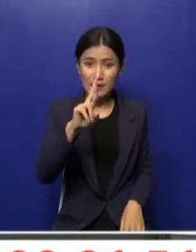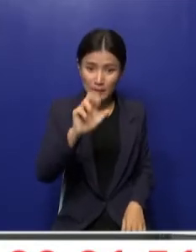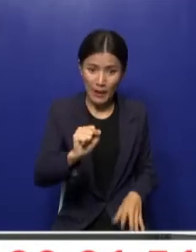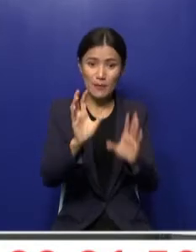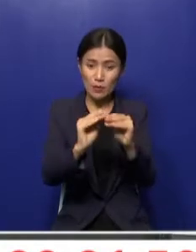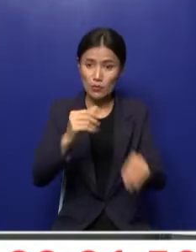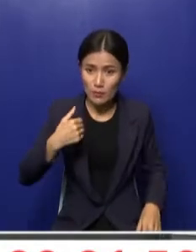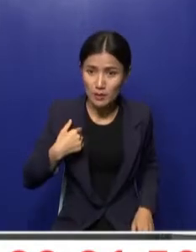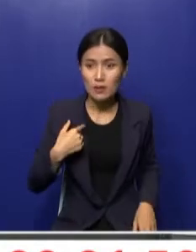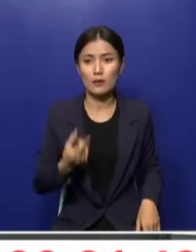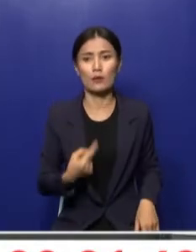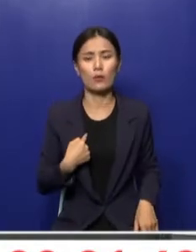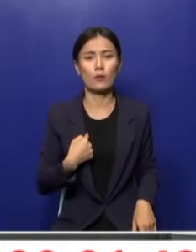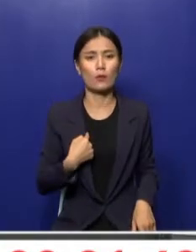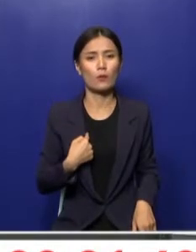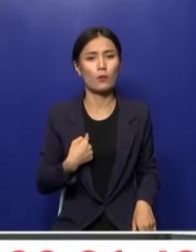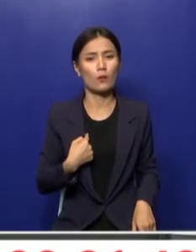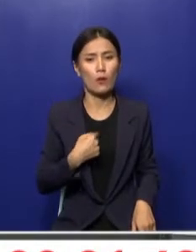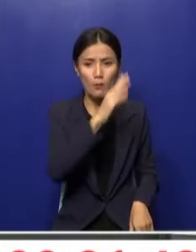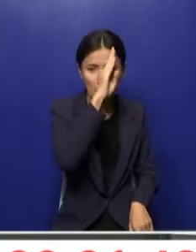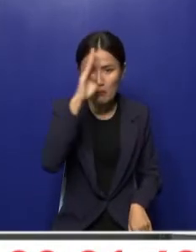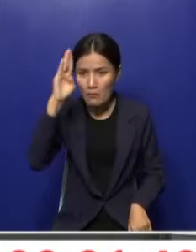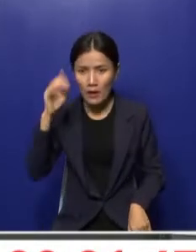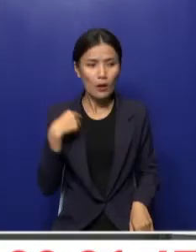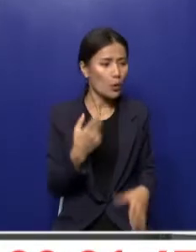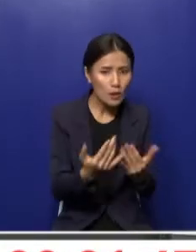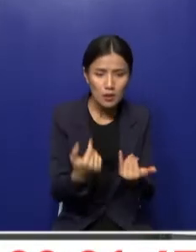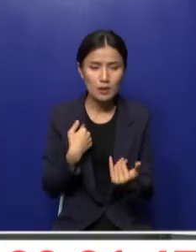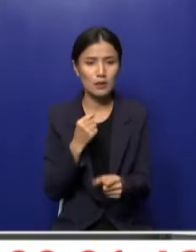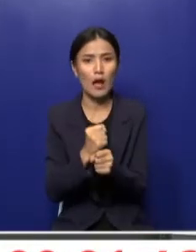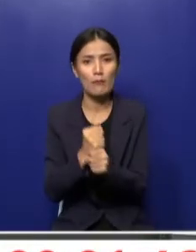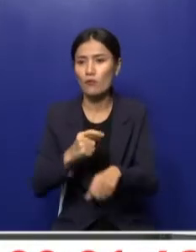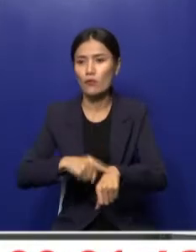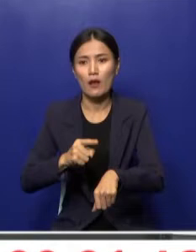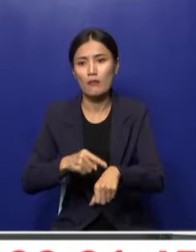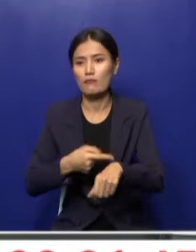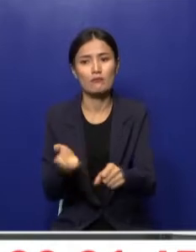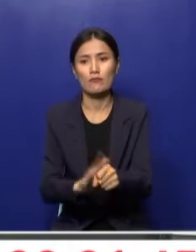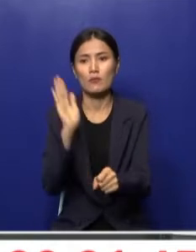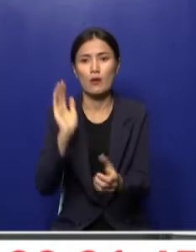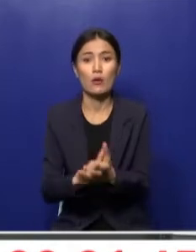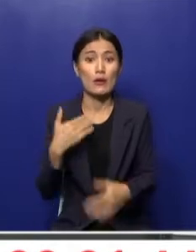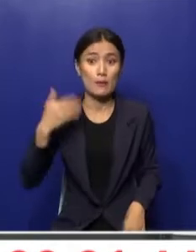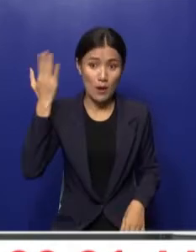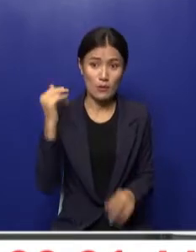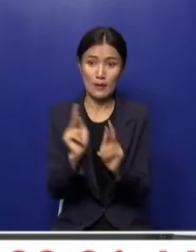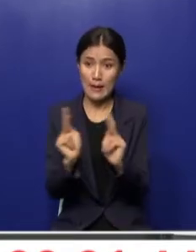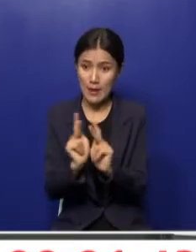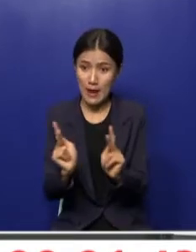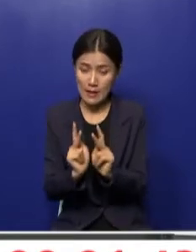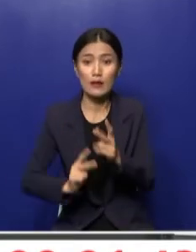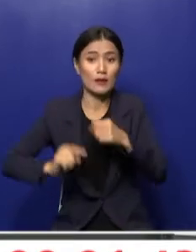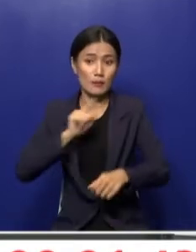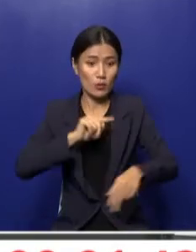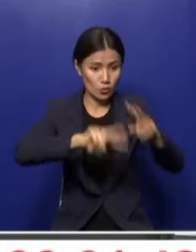มันจะมีเวลาที่จะดำเนินการไหมคือในเรื่องของขั้นตอนต่างๆที่ในอดีตกรรมในการตรวจสอบประวัติได้ดำเนินการ